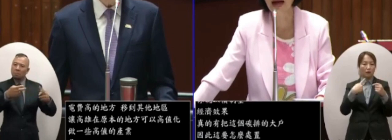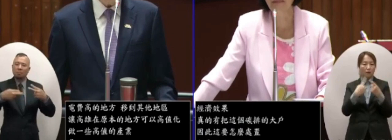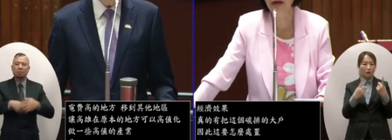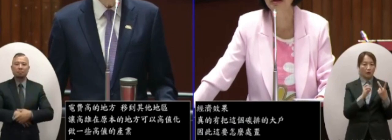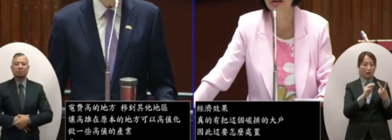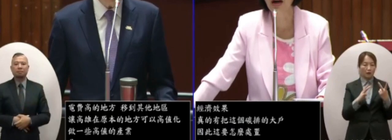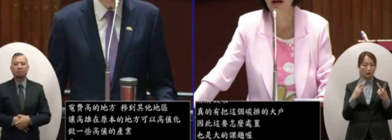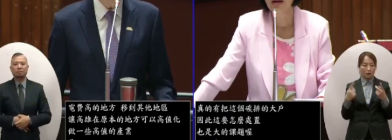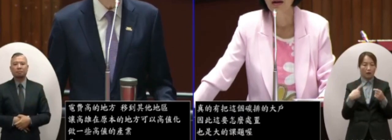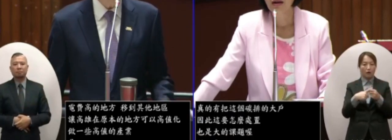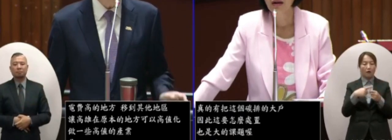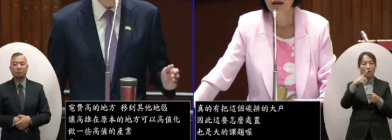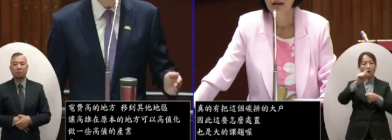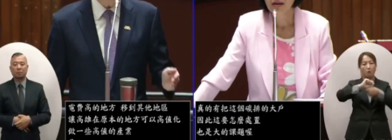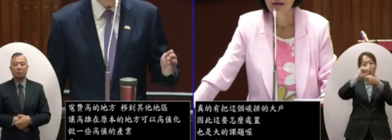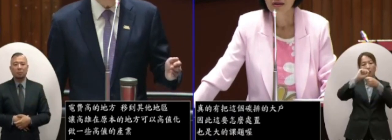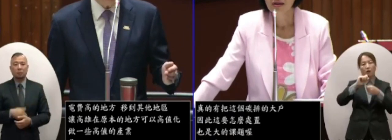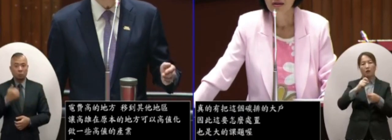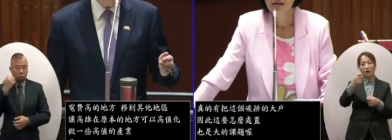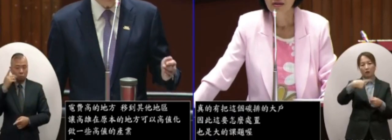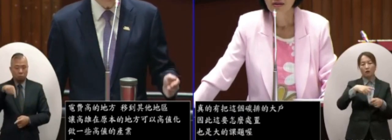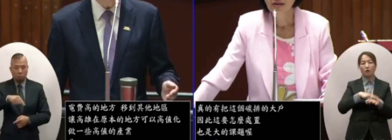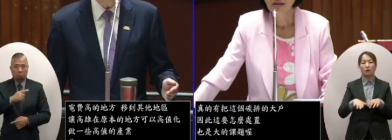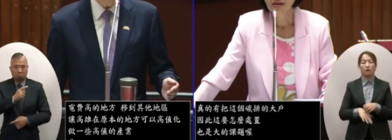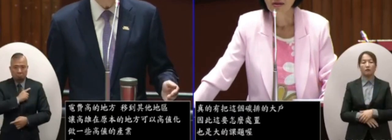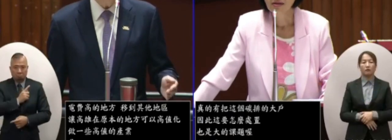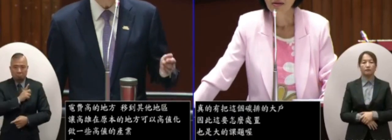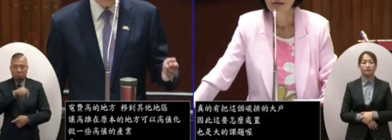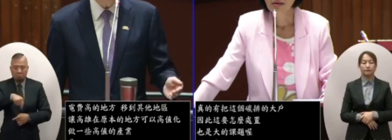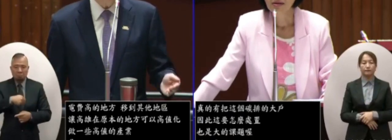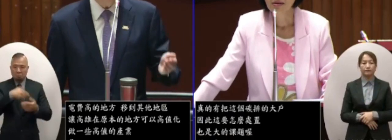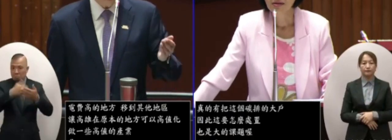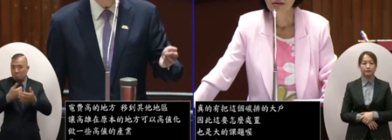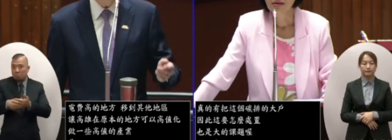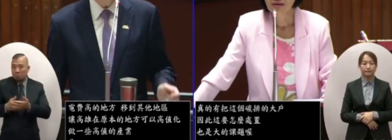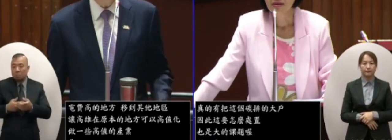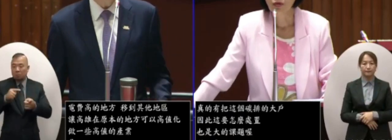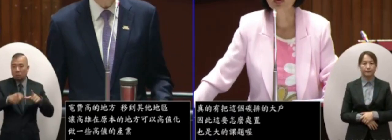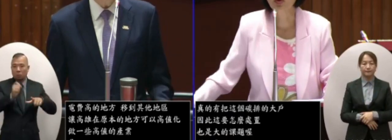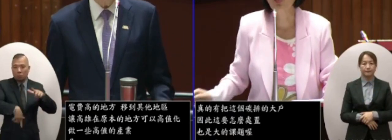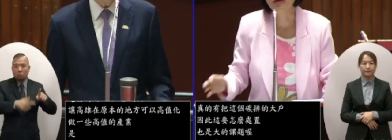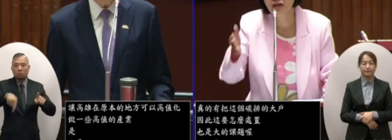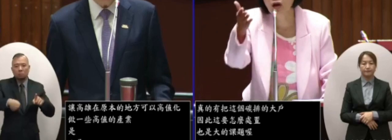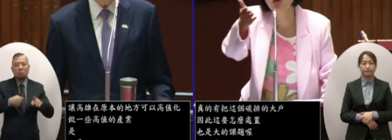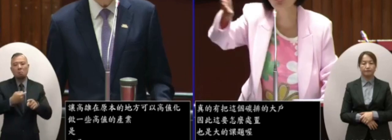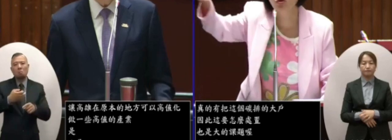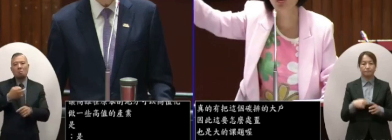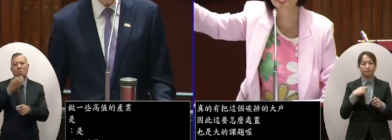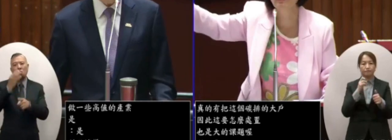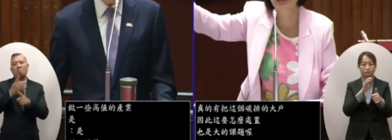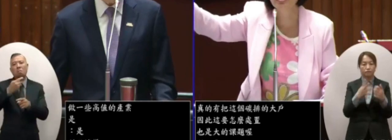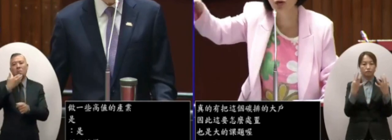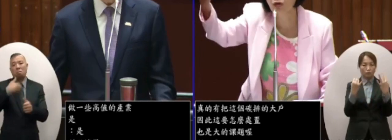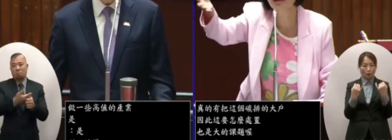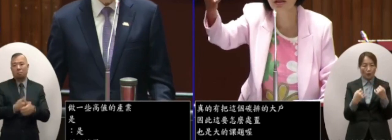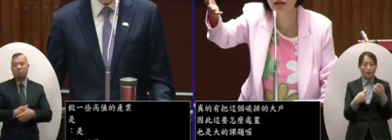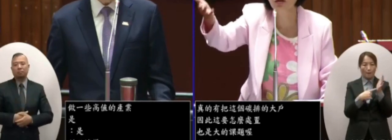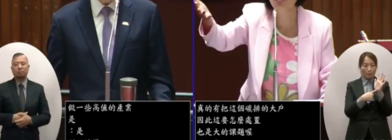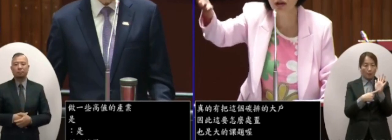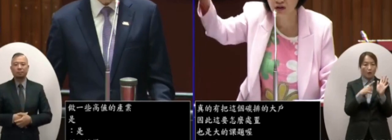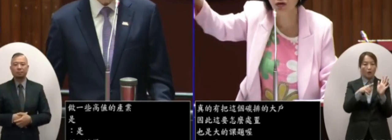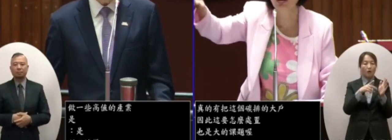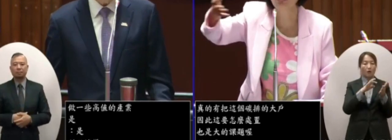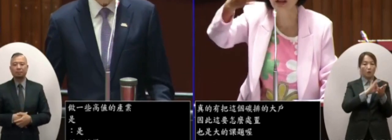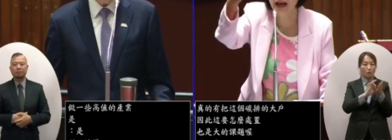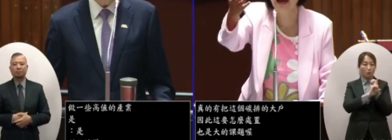能够达到的自主减量的这个产业，它才能够用优惠的碳排。 所以我就是告诉你数字嘛，用了这些东西，到时候你